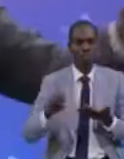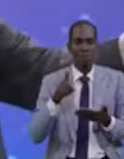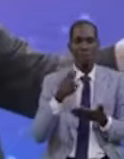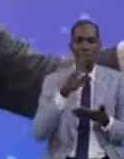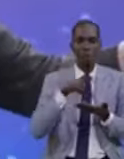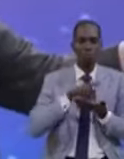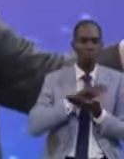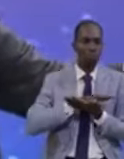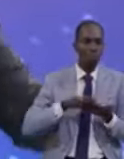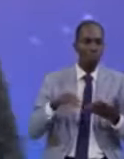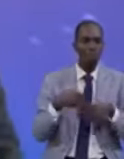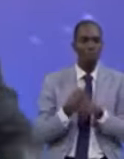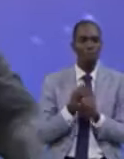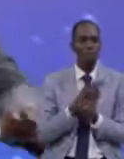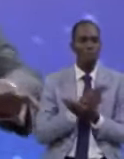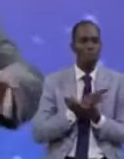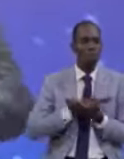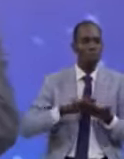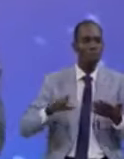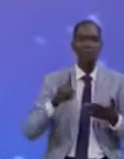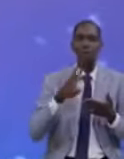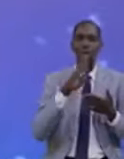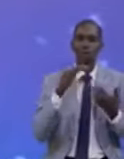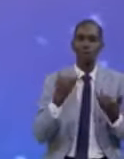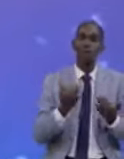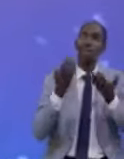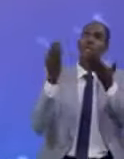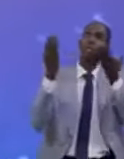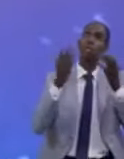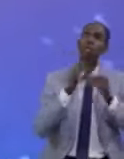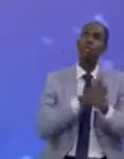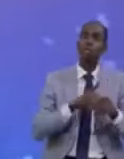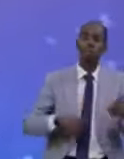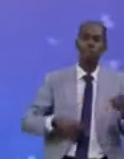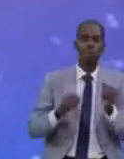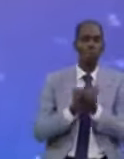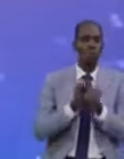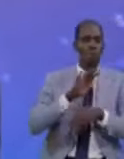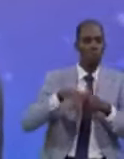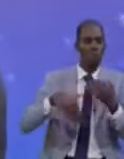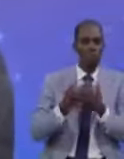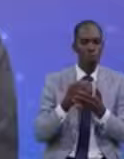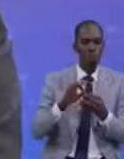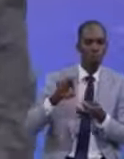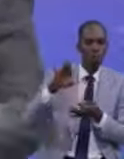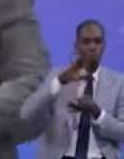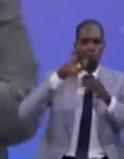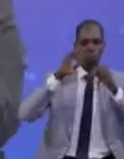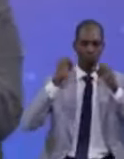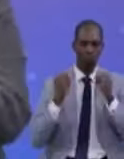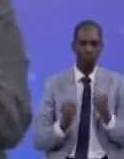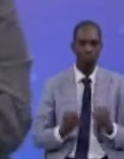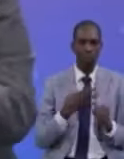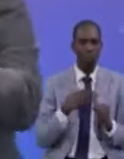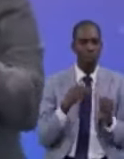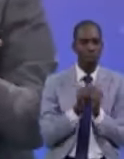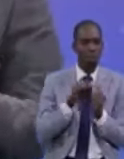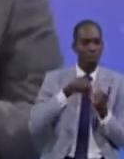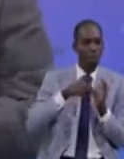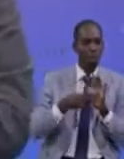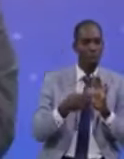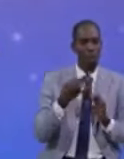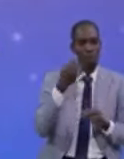saint et tu sais le Seigneur avec toute la force spirituelle alors tu peux dire comme